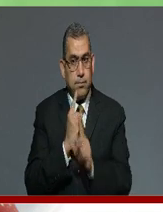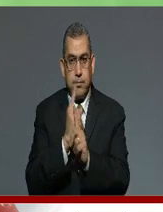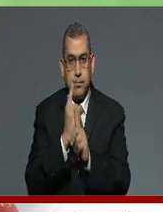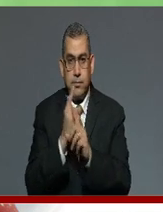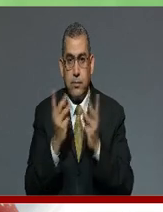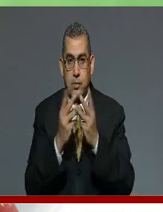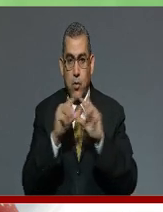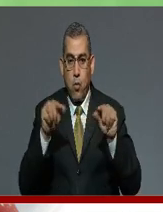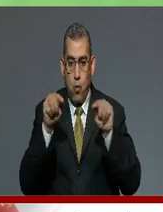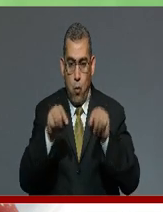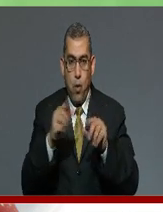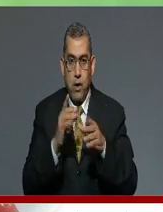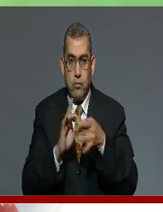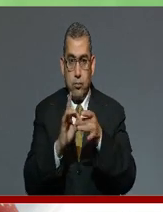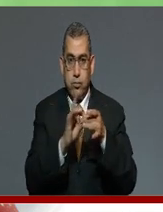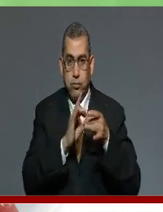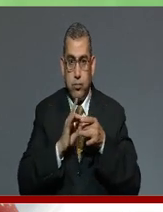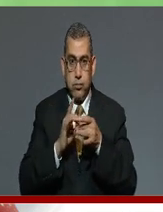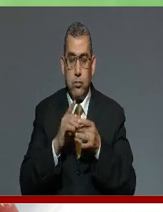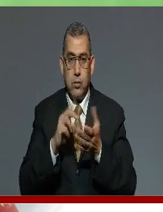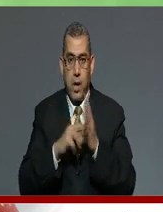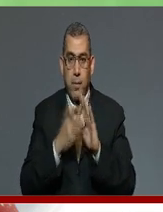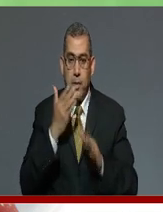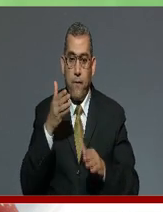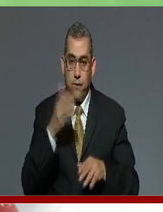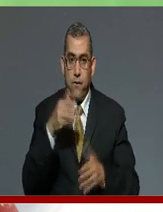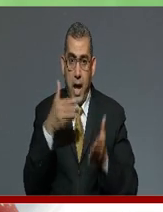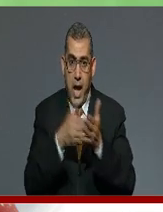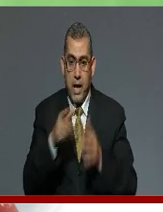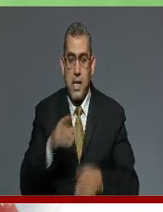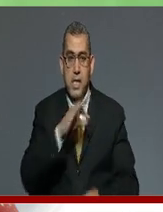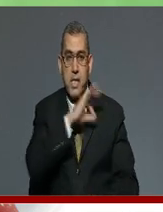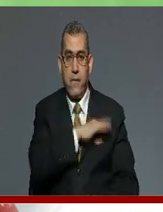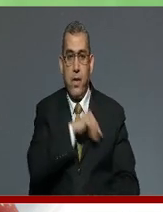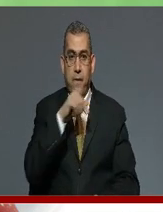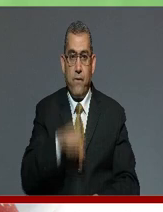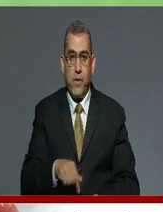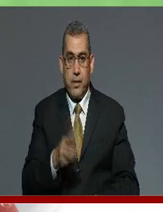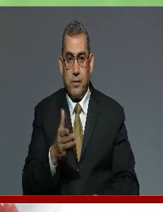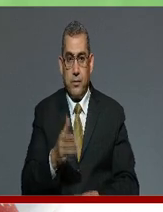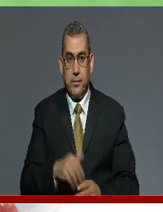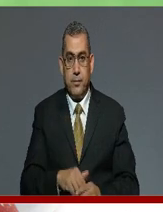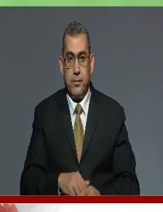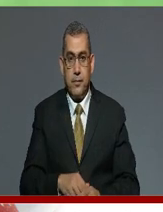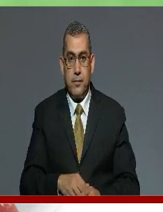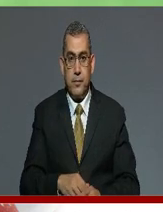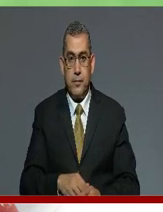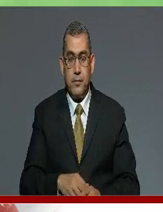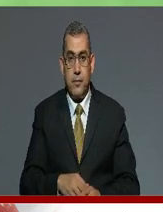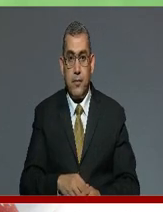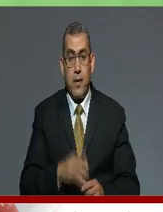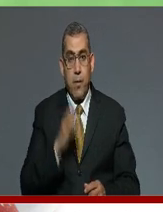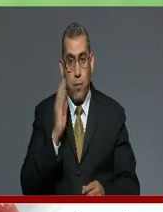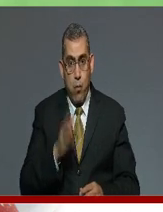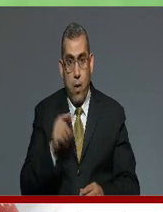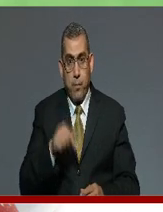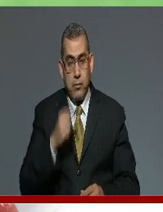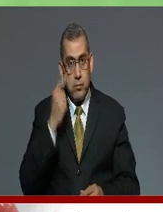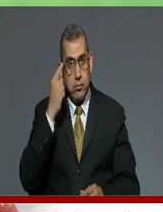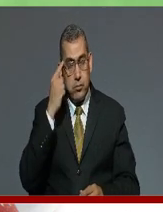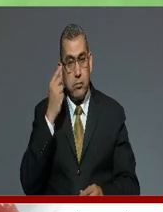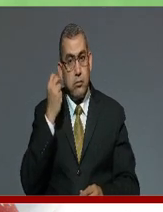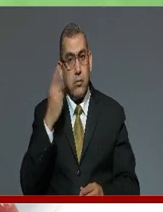لكي لكي نستفيد من هذه من هذا من هذه المنظمه اذا لدينا